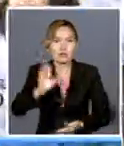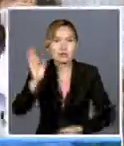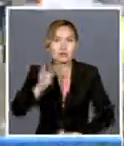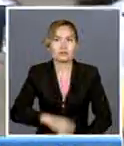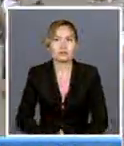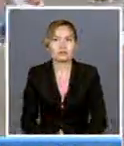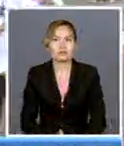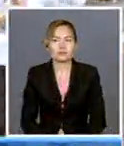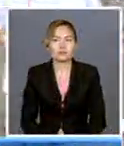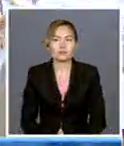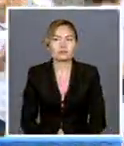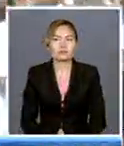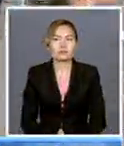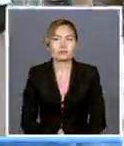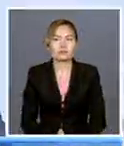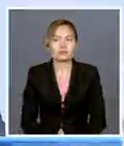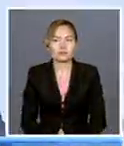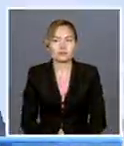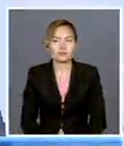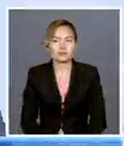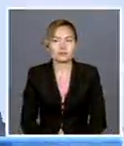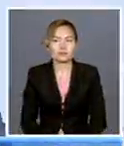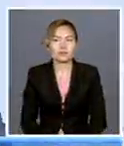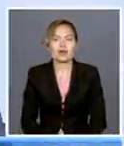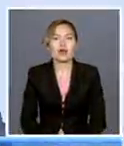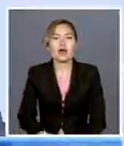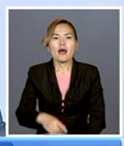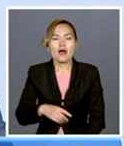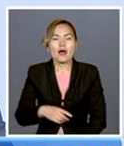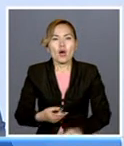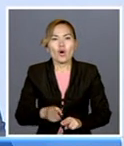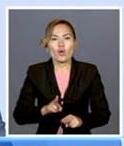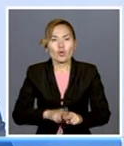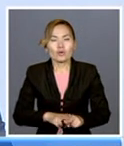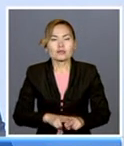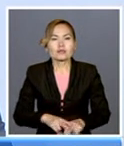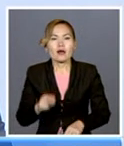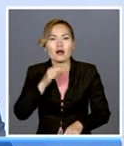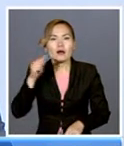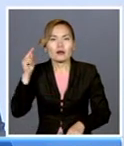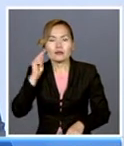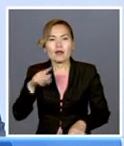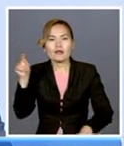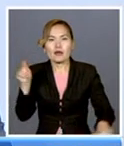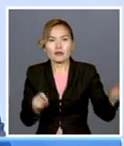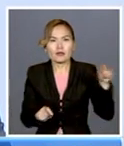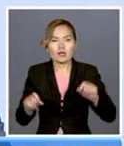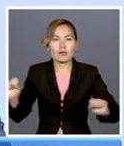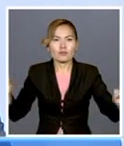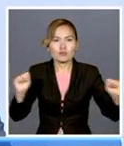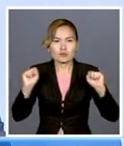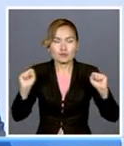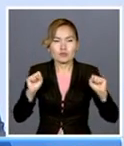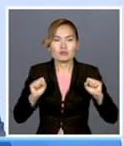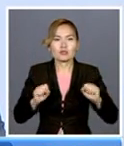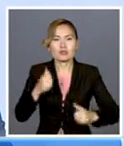25 жылдығына арналады. 390 шетелдік марафоншылар тіркеуден өтіпті. Біздің